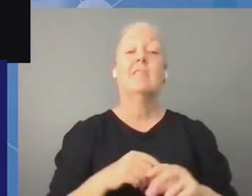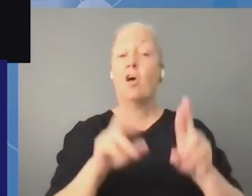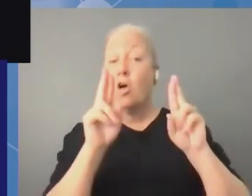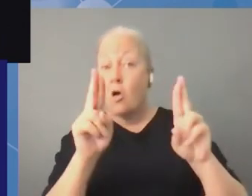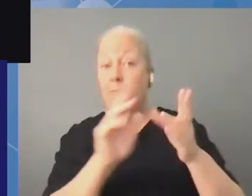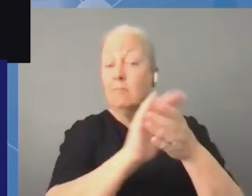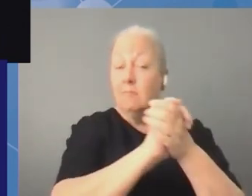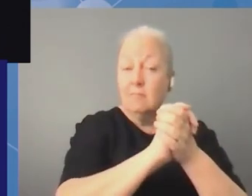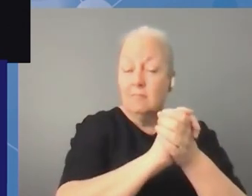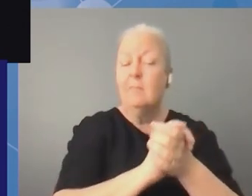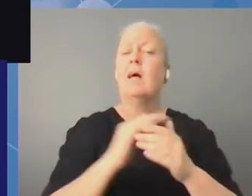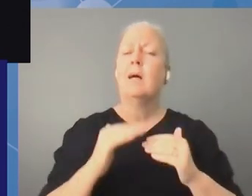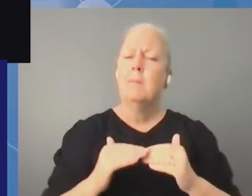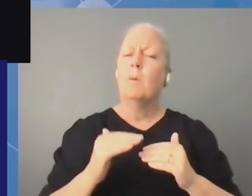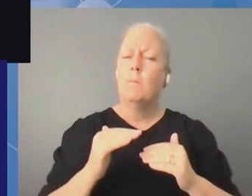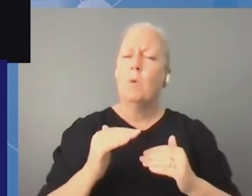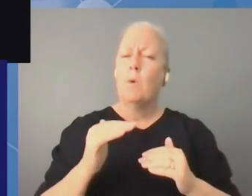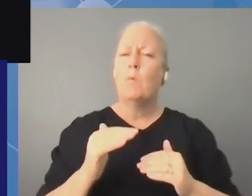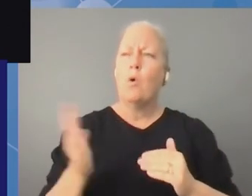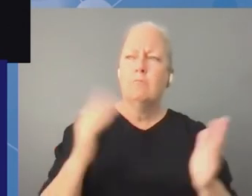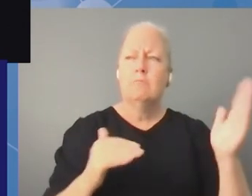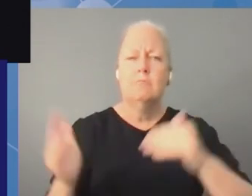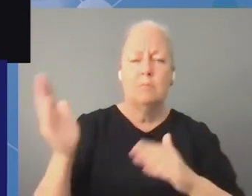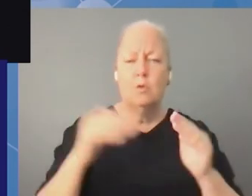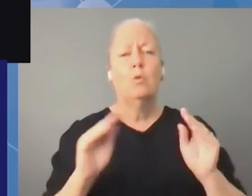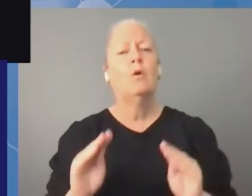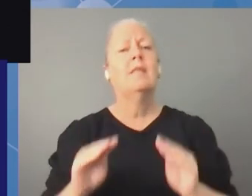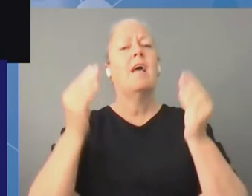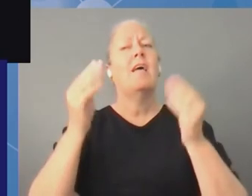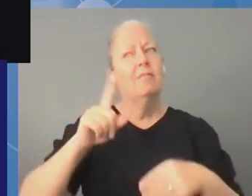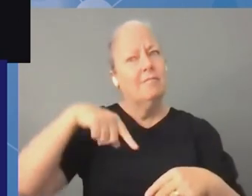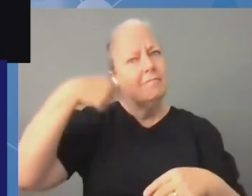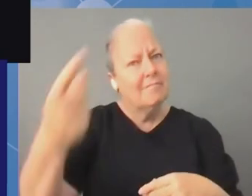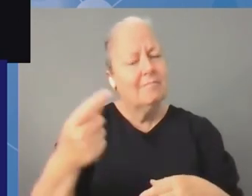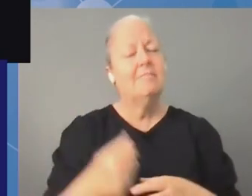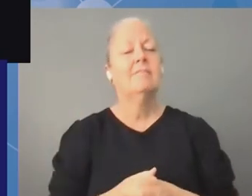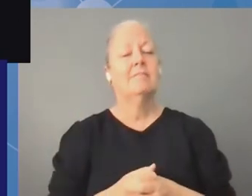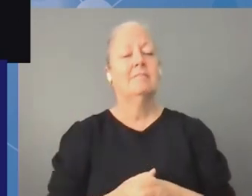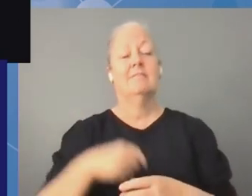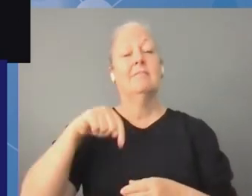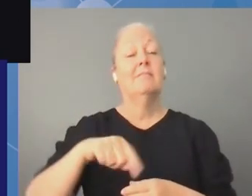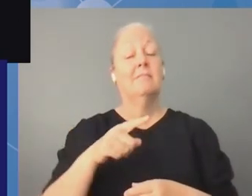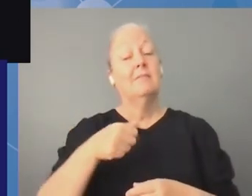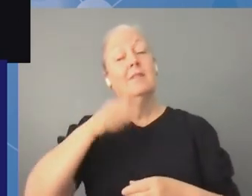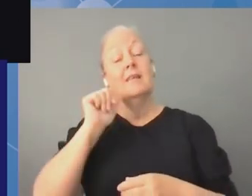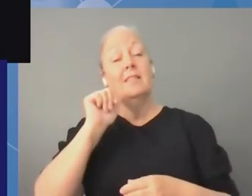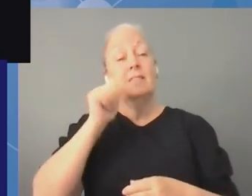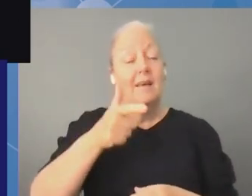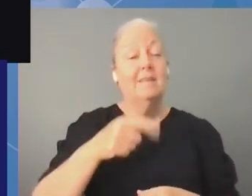今年的这个 IGF 工作是非常大的吧，我相信年轻人的呼声在今后